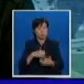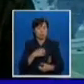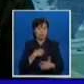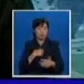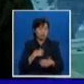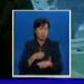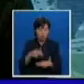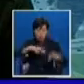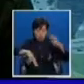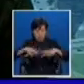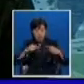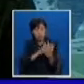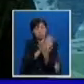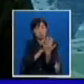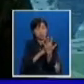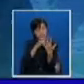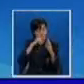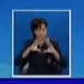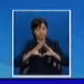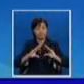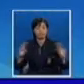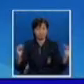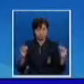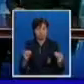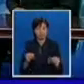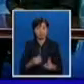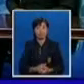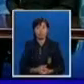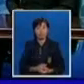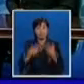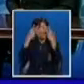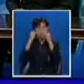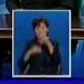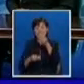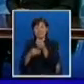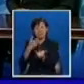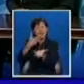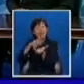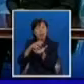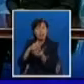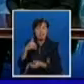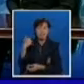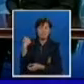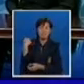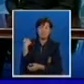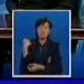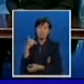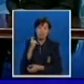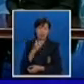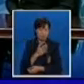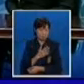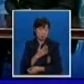มันได้สู่ความสงบ ผมเล่าให้ฟังนิดนึงนะครับบางทีคือผม